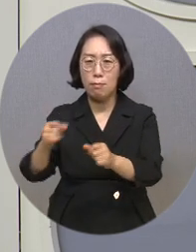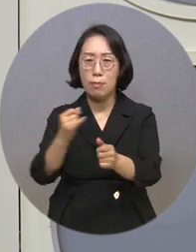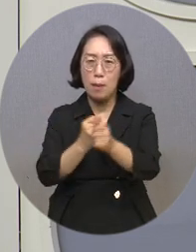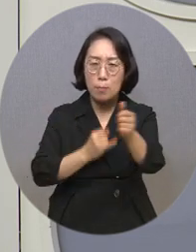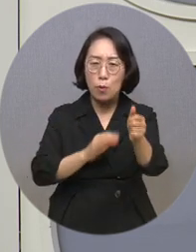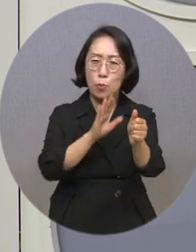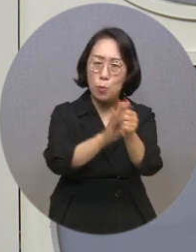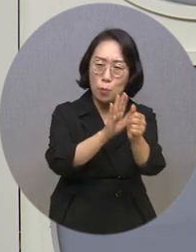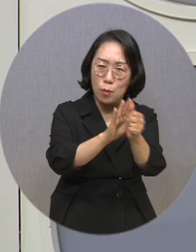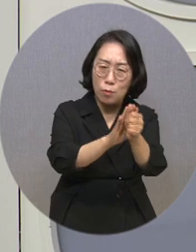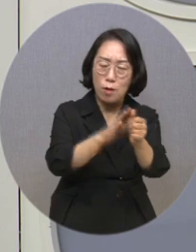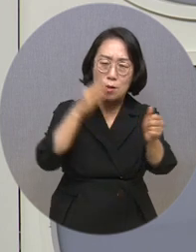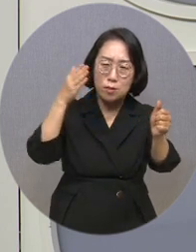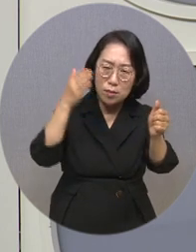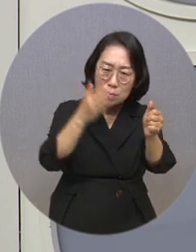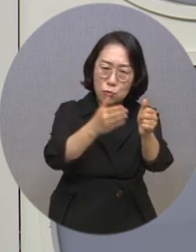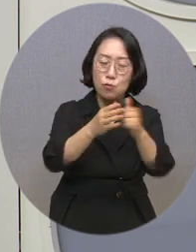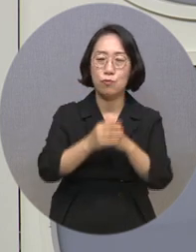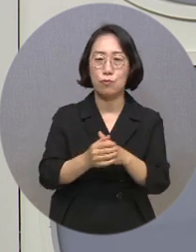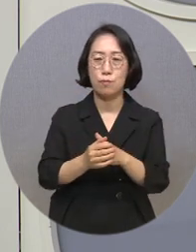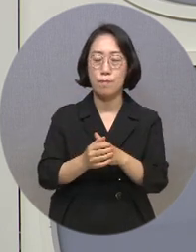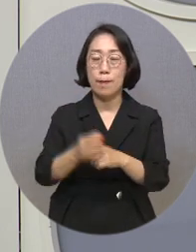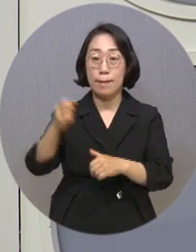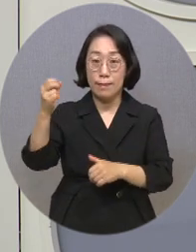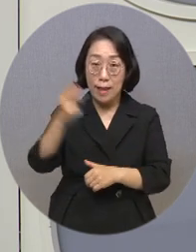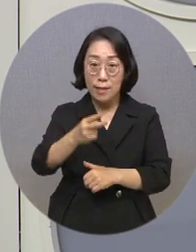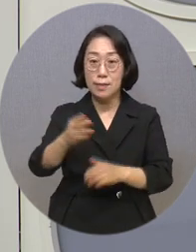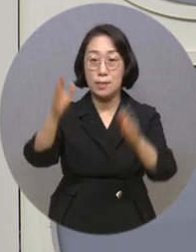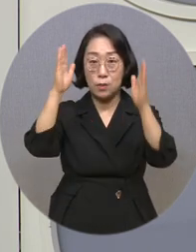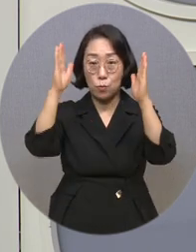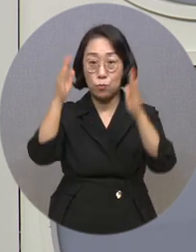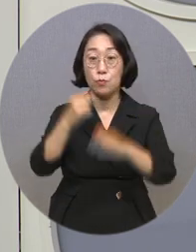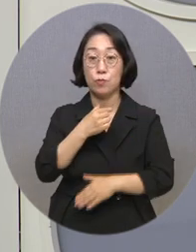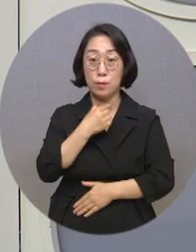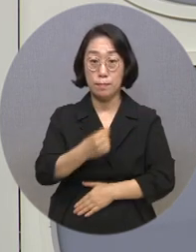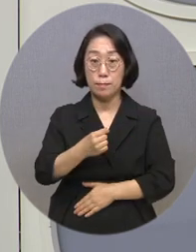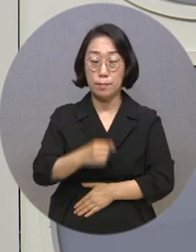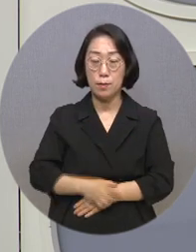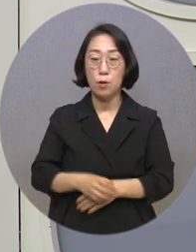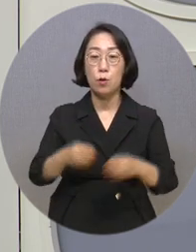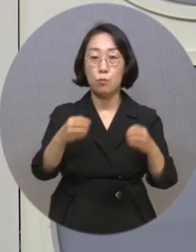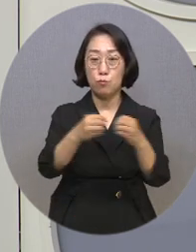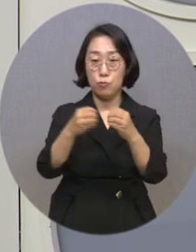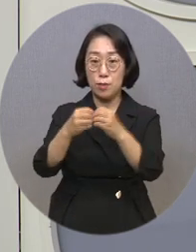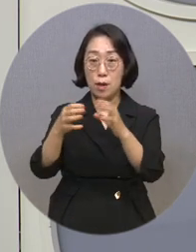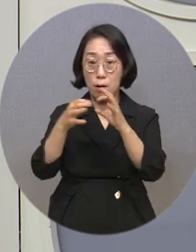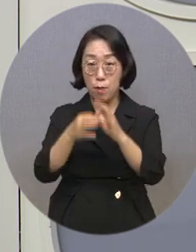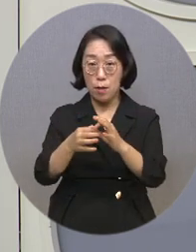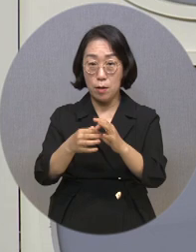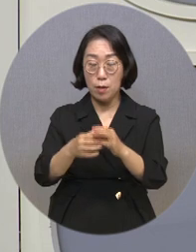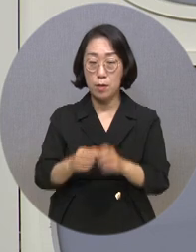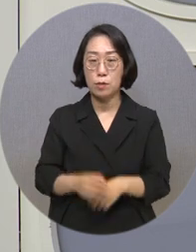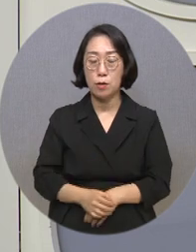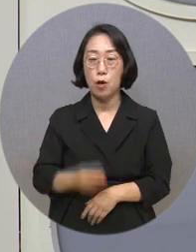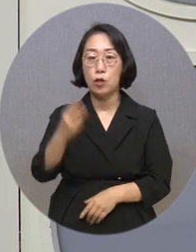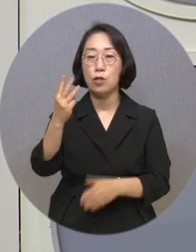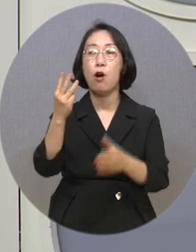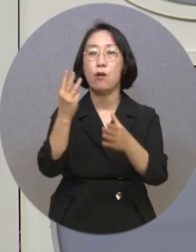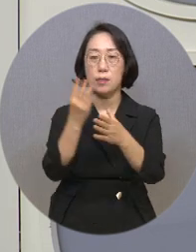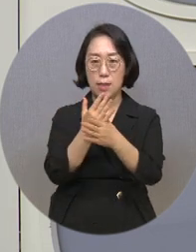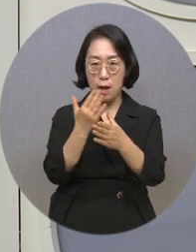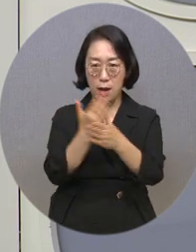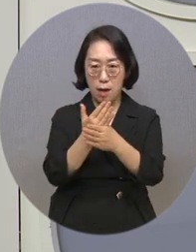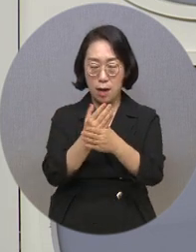하느라고. 예. 그래서 뒤늦게 공부 다시 하자. 그래가지고 문해창작과 석사, 박사를